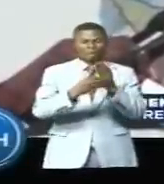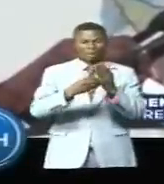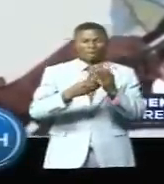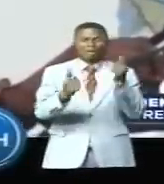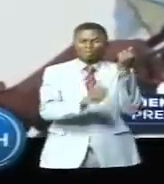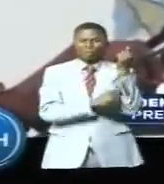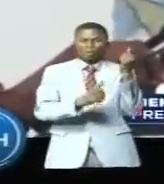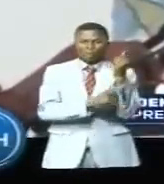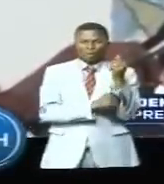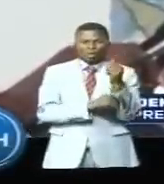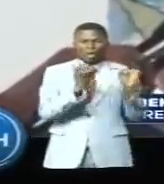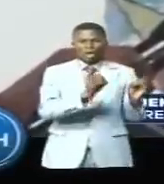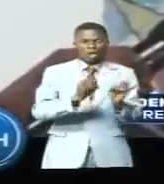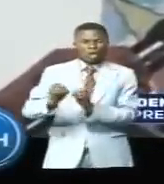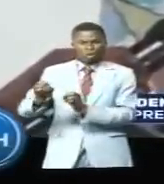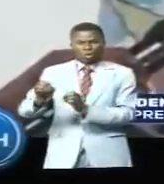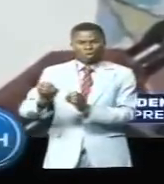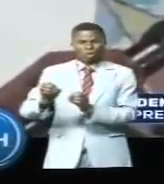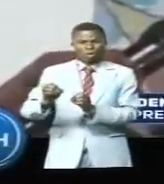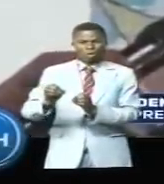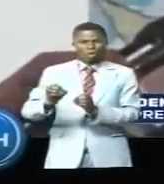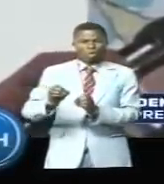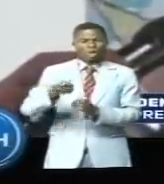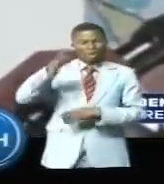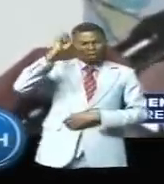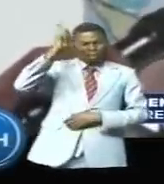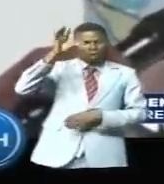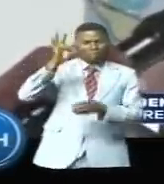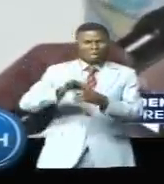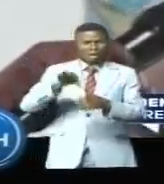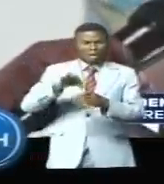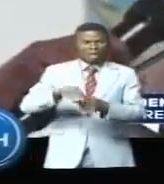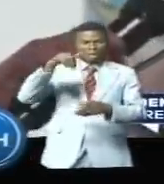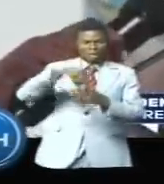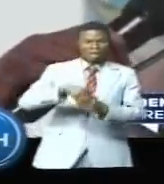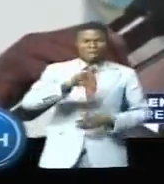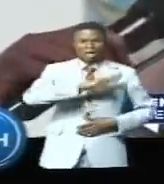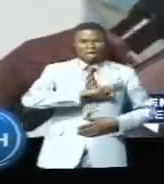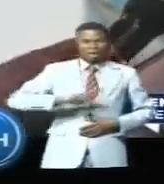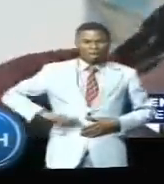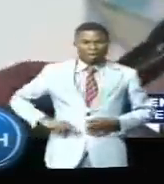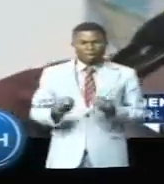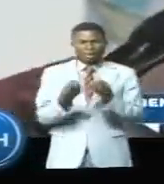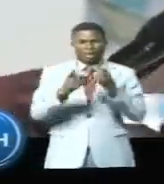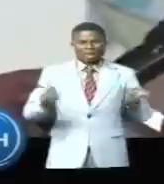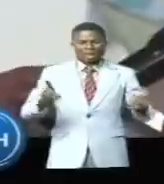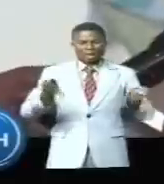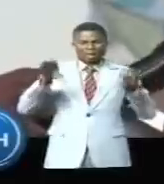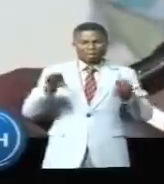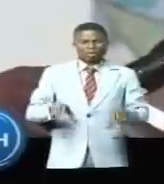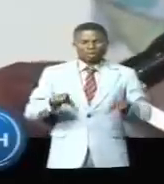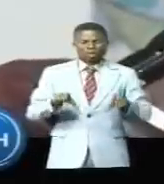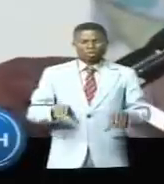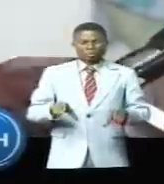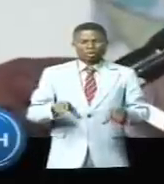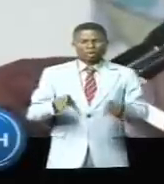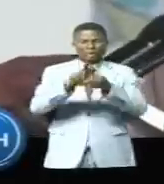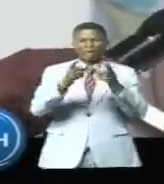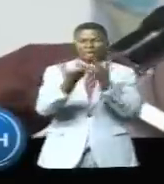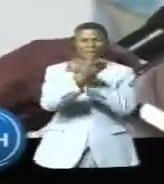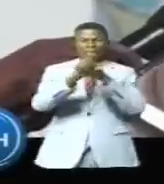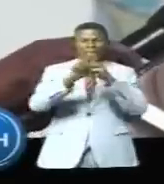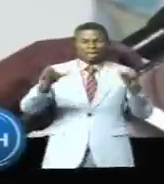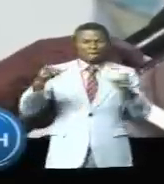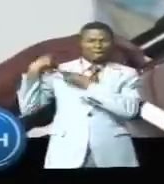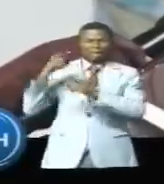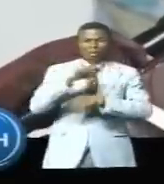personne qui nous a organisé les toutes premières élections compétitives, démocratiques depuis